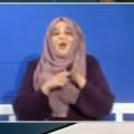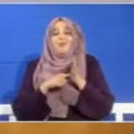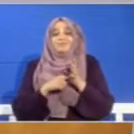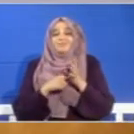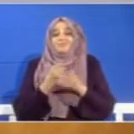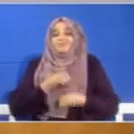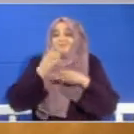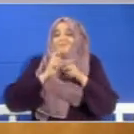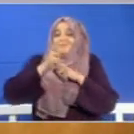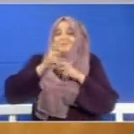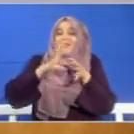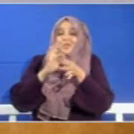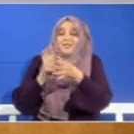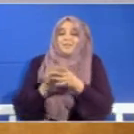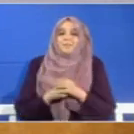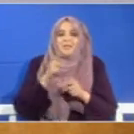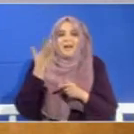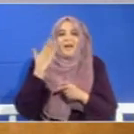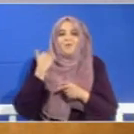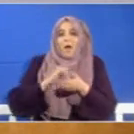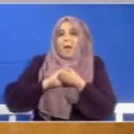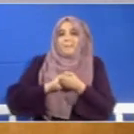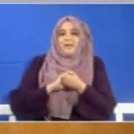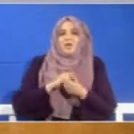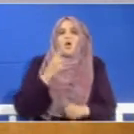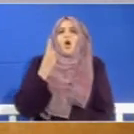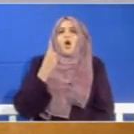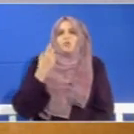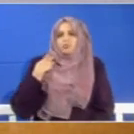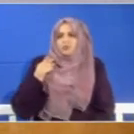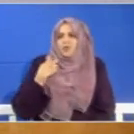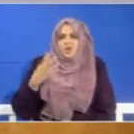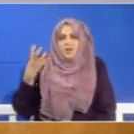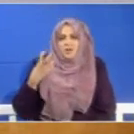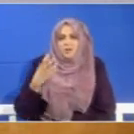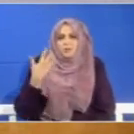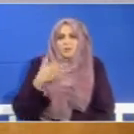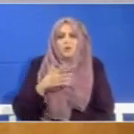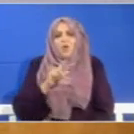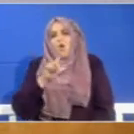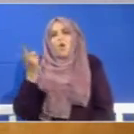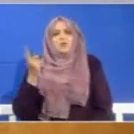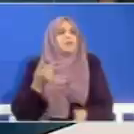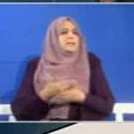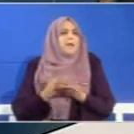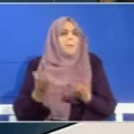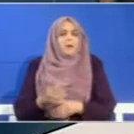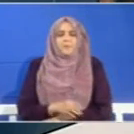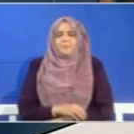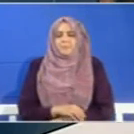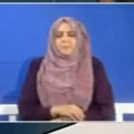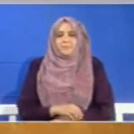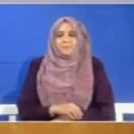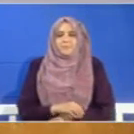في صديقان أحدهما ثري غني يعني لا يعرف ماذا يكسب. نعم. والآخر من أفقر خلق الله.